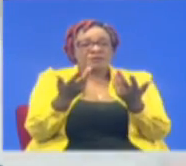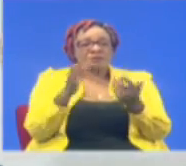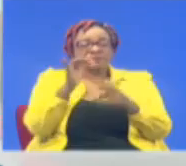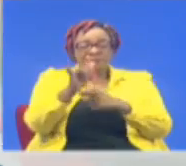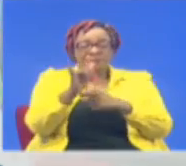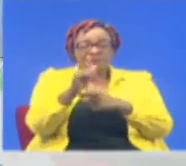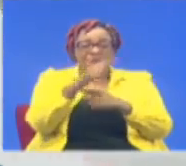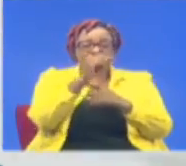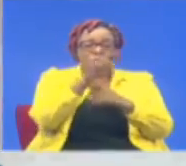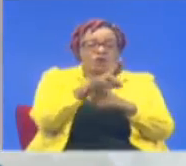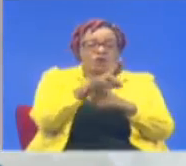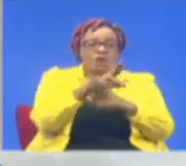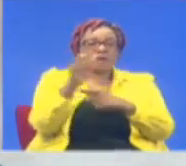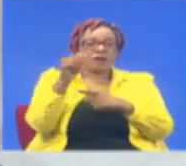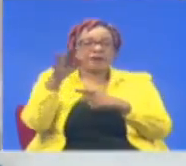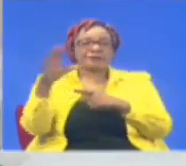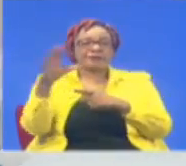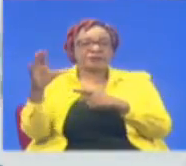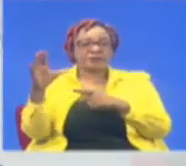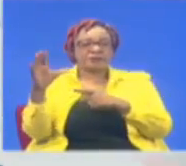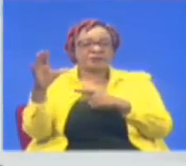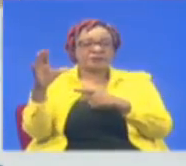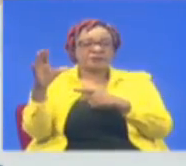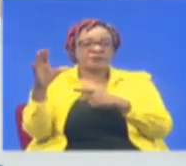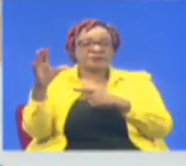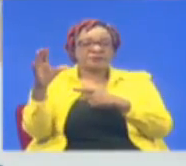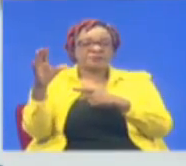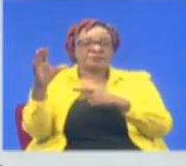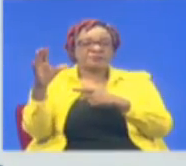Mahia na AFC Leopards.